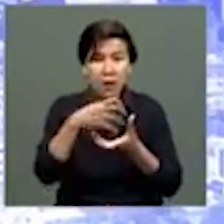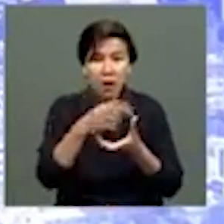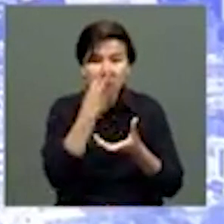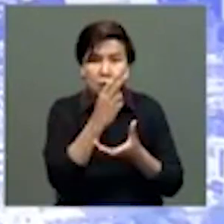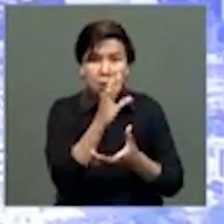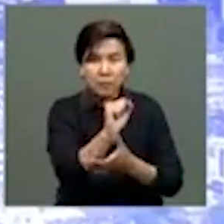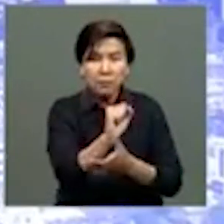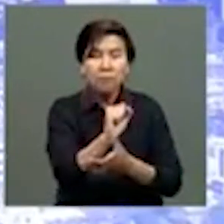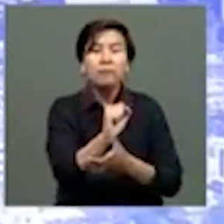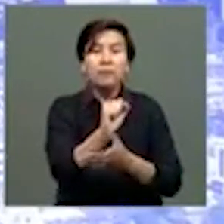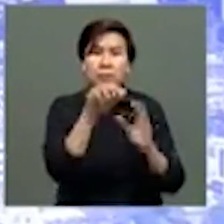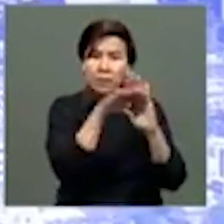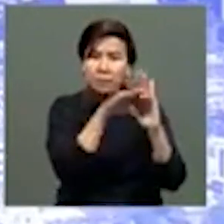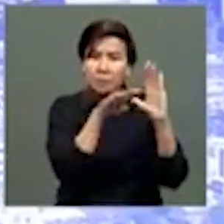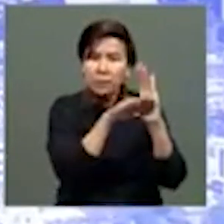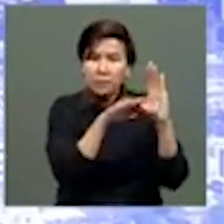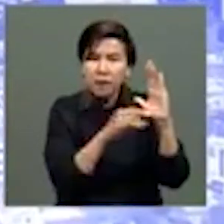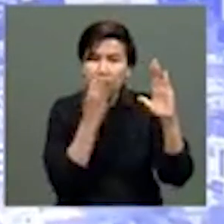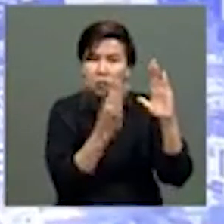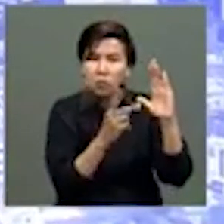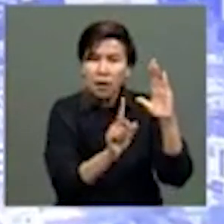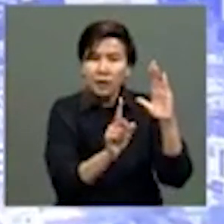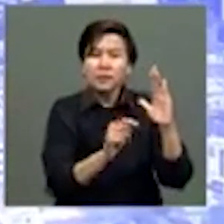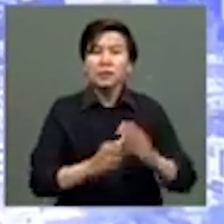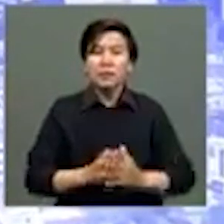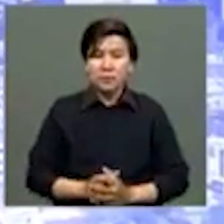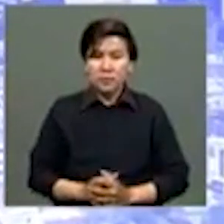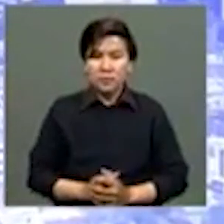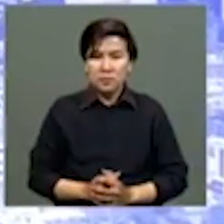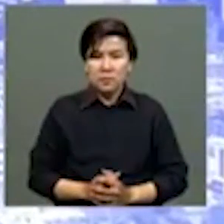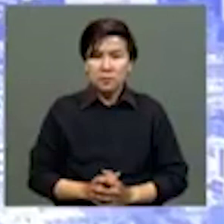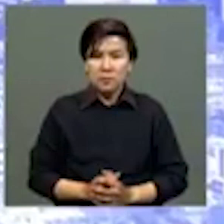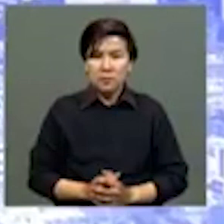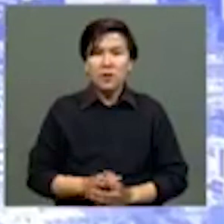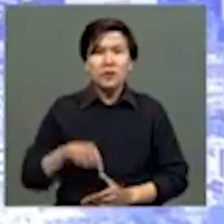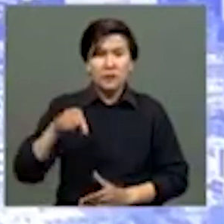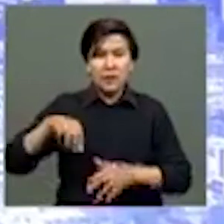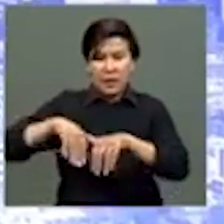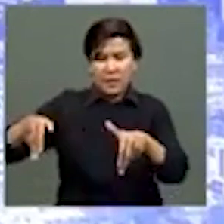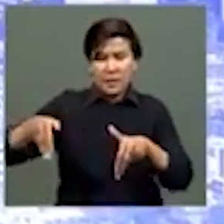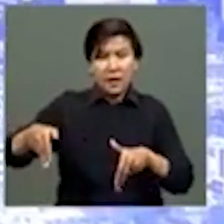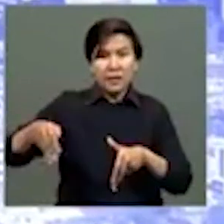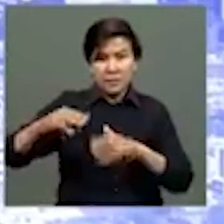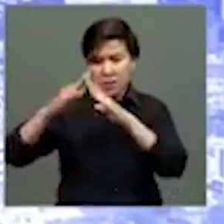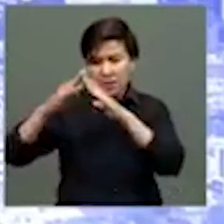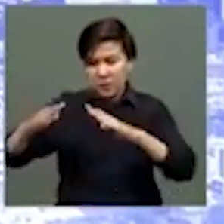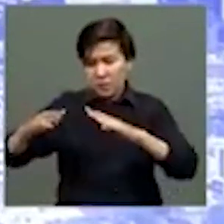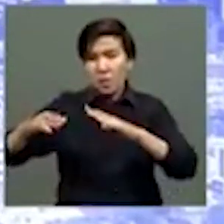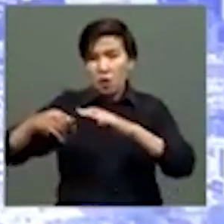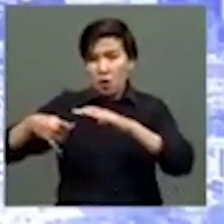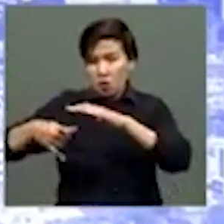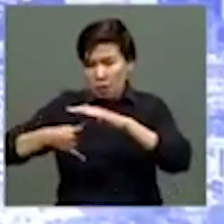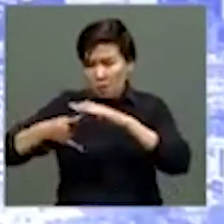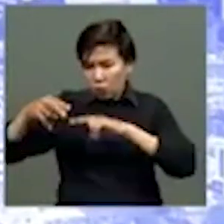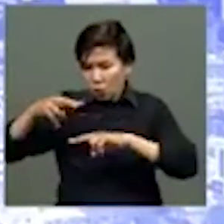กตทุกๆวันเลยนะคะในเรื่องของการค้นพบจากการระบบเฝ้าระวังระบบบริการและการค้นหาในชุมชน